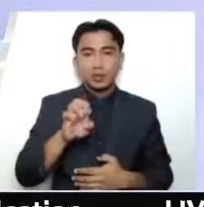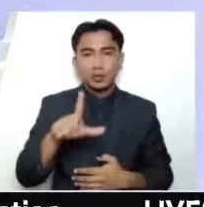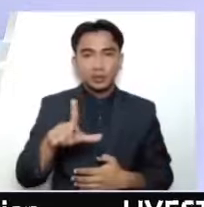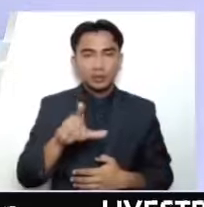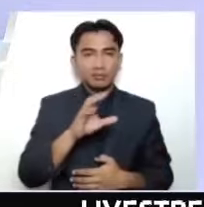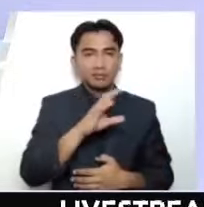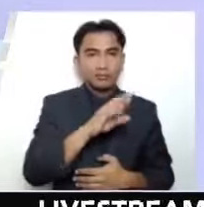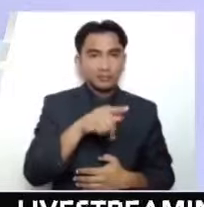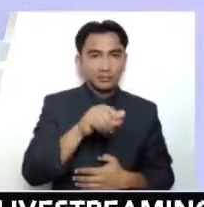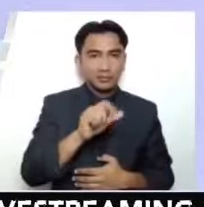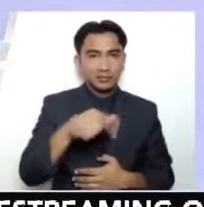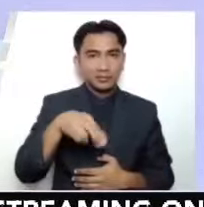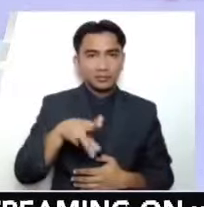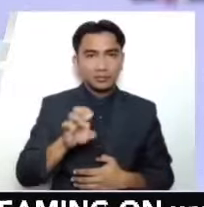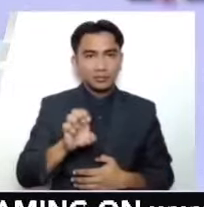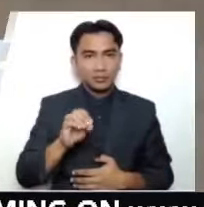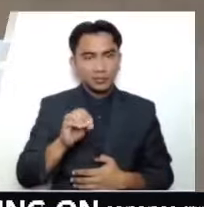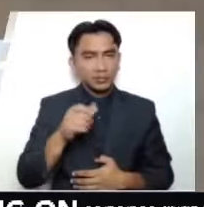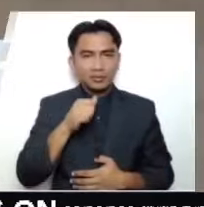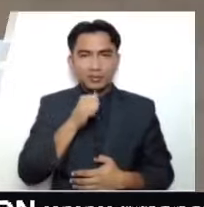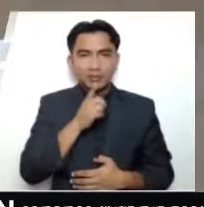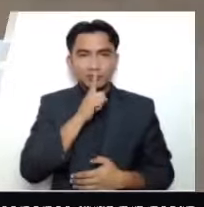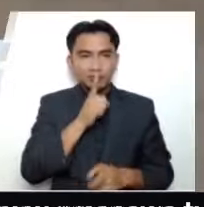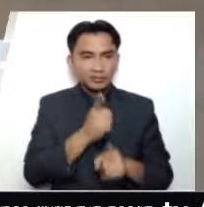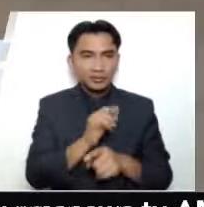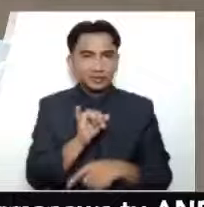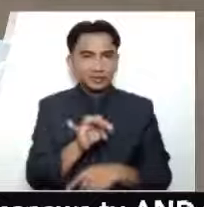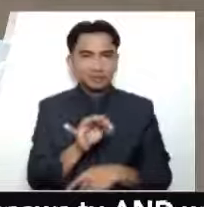si boxing champ Manny Pacquiao.